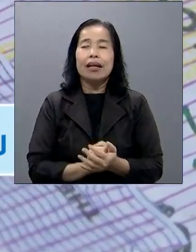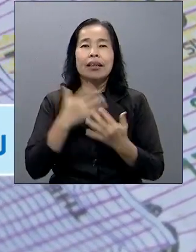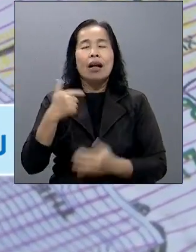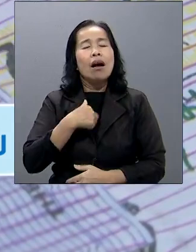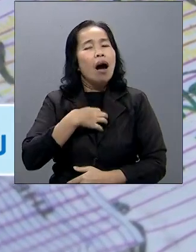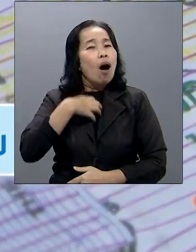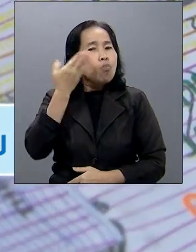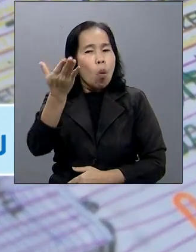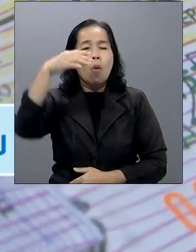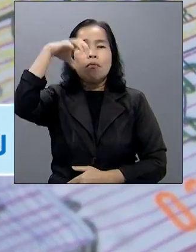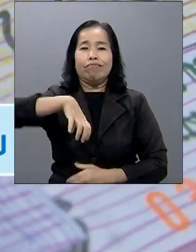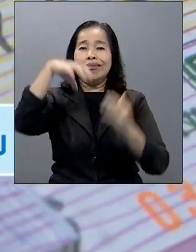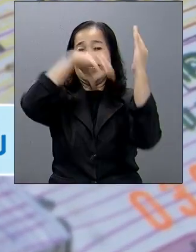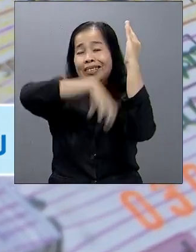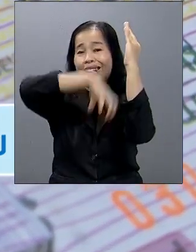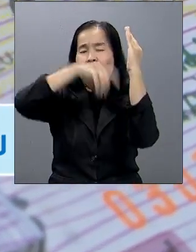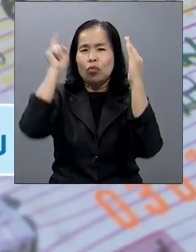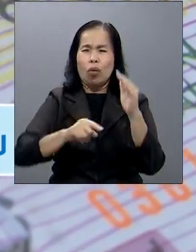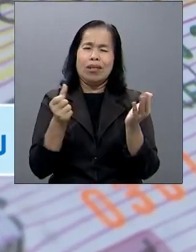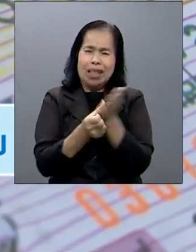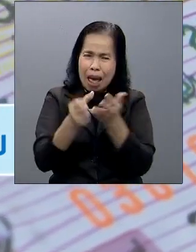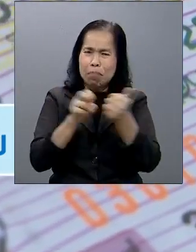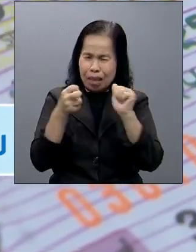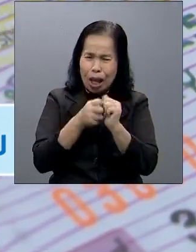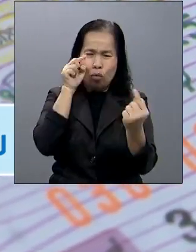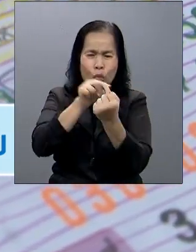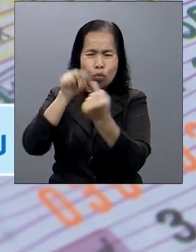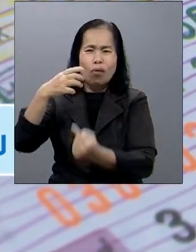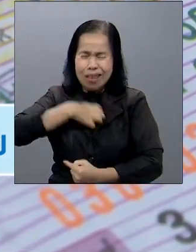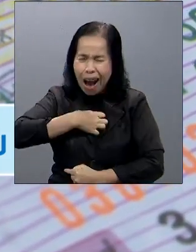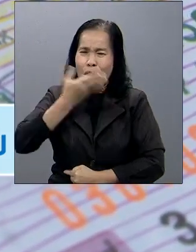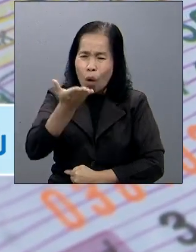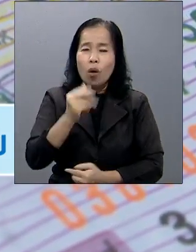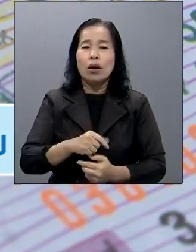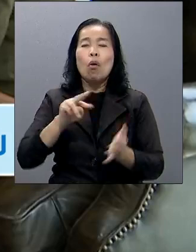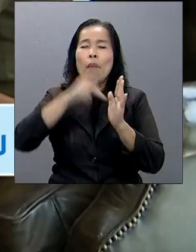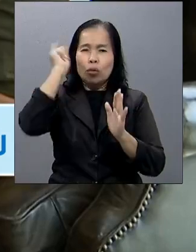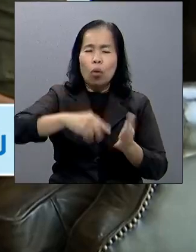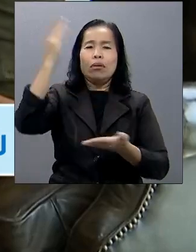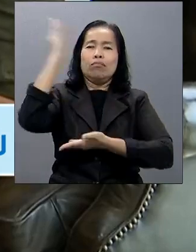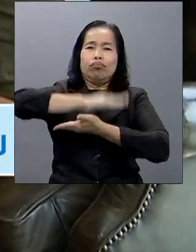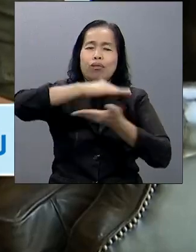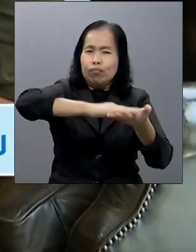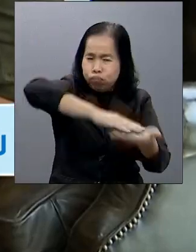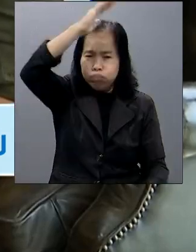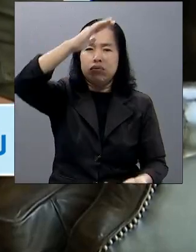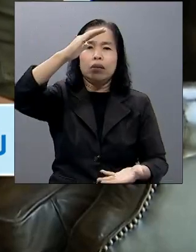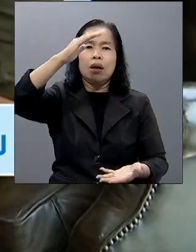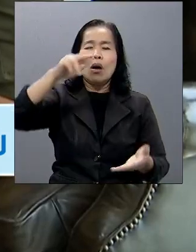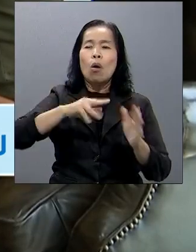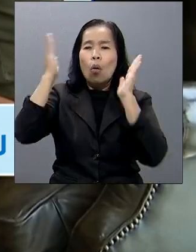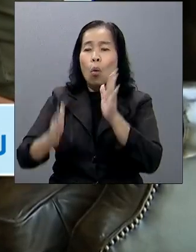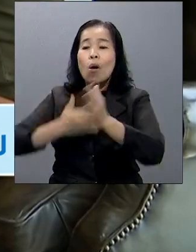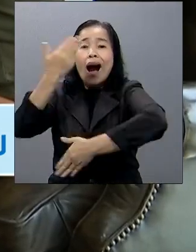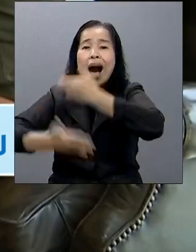ากจะให้สำนักงานสลากเนี่ยแก้ปัญหาให้ตรงจุดคือเพิ่มจำนวนสลากซะให้เพียงพอต่อจำนวนผู้